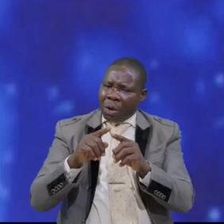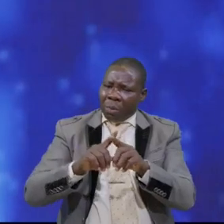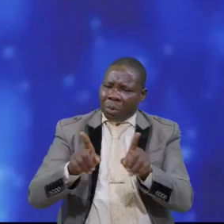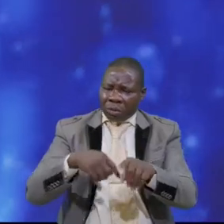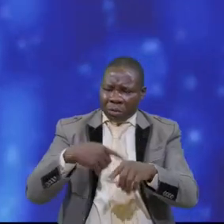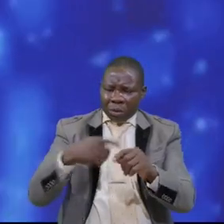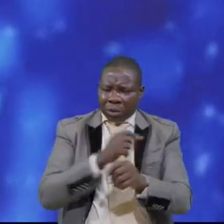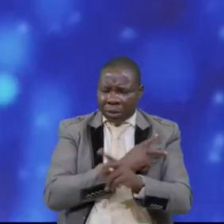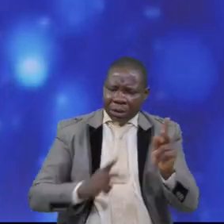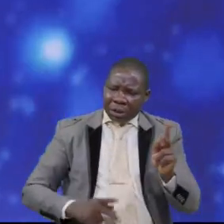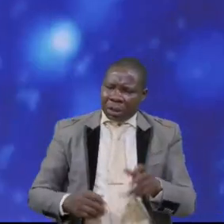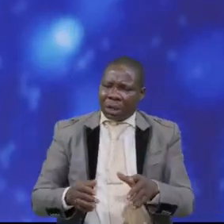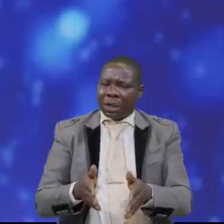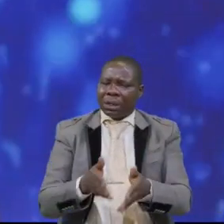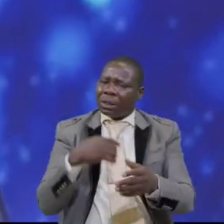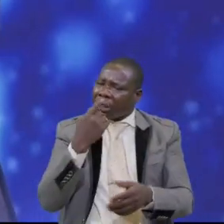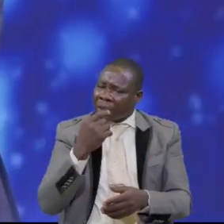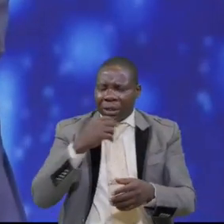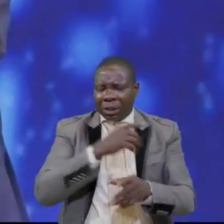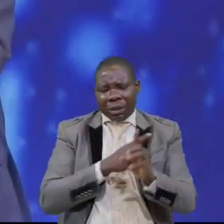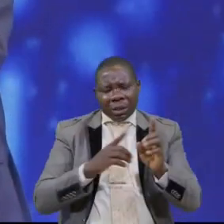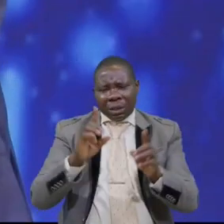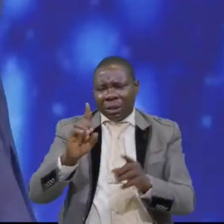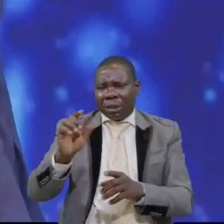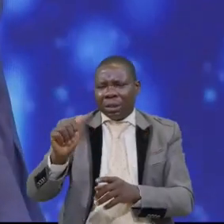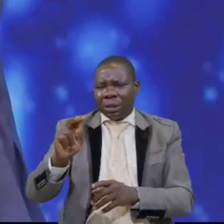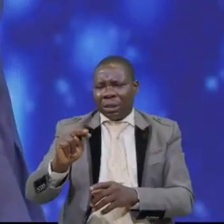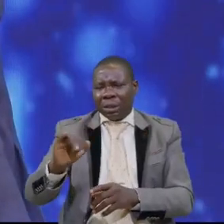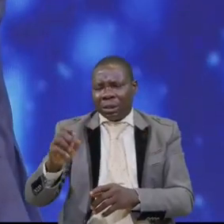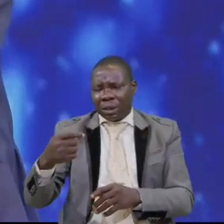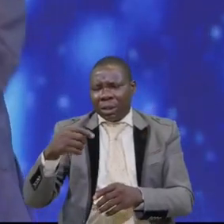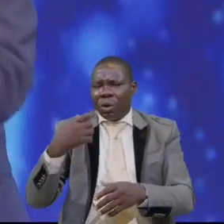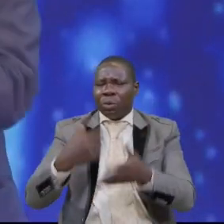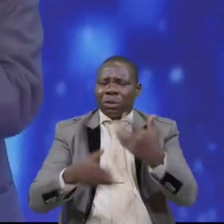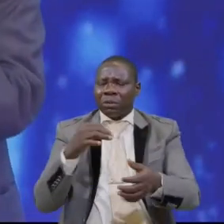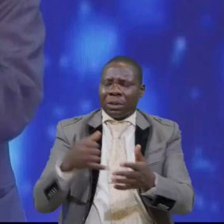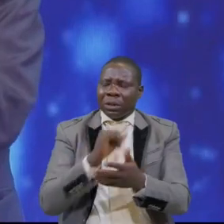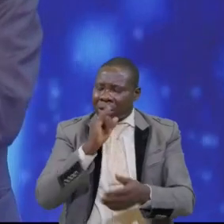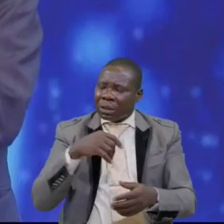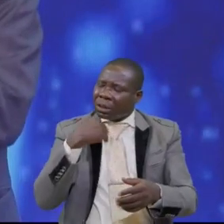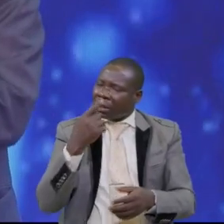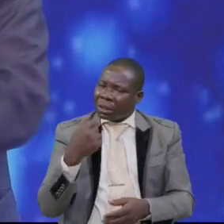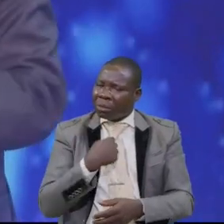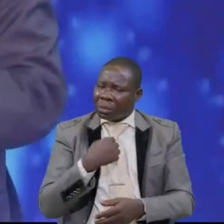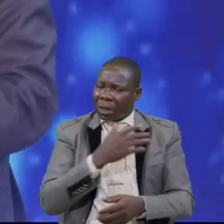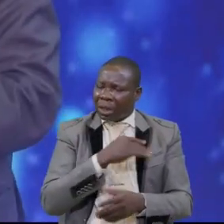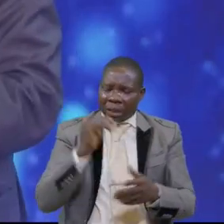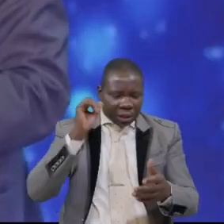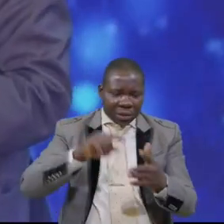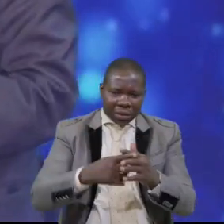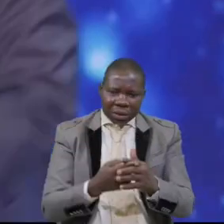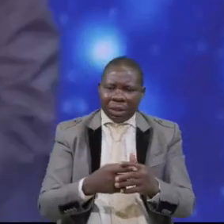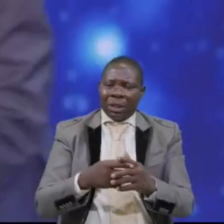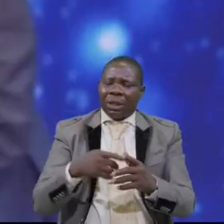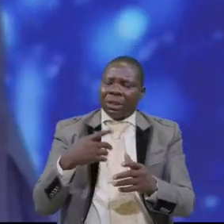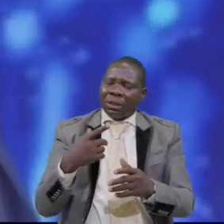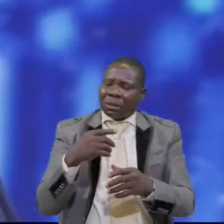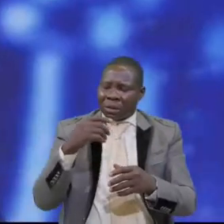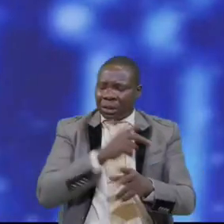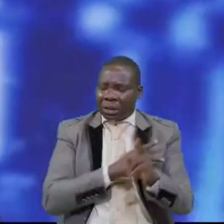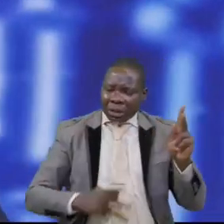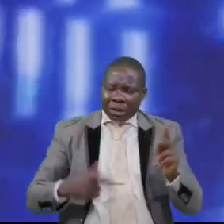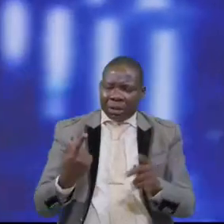bon, qu'est-ce que soit la chose, dis-le-moi. Et Daniel a commencé en disant, le rêve, l'interprétation est pour ceux qui